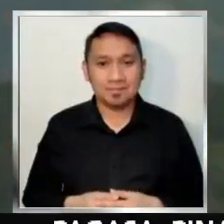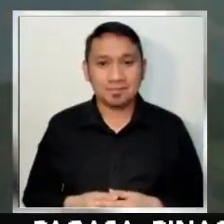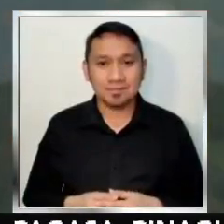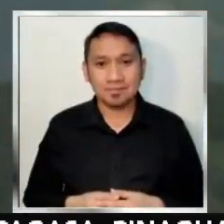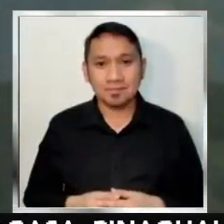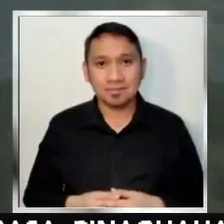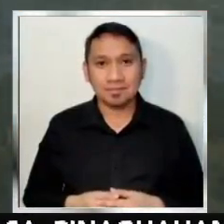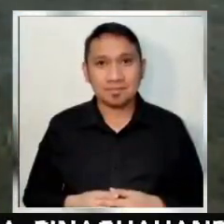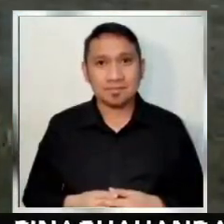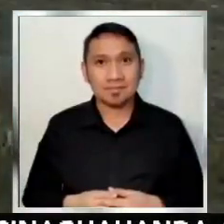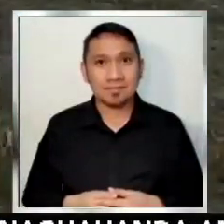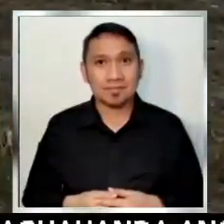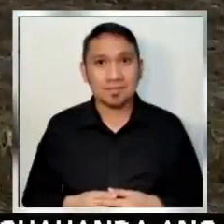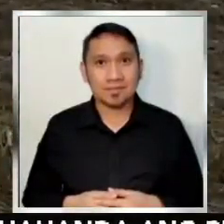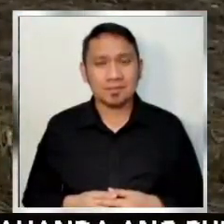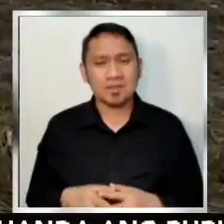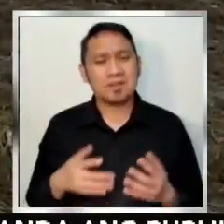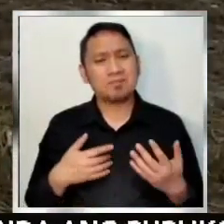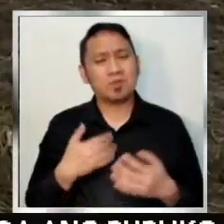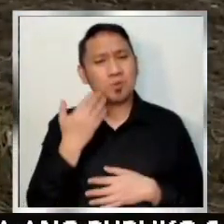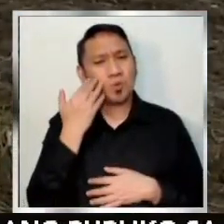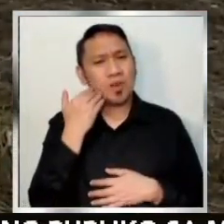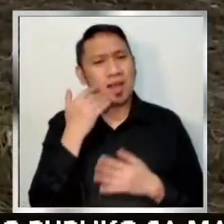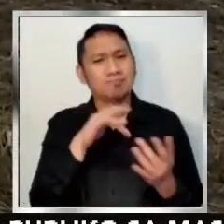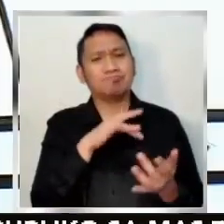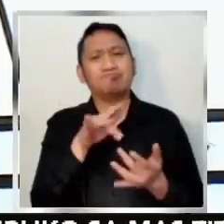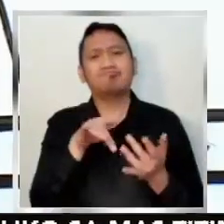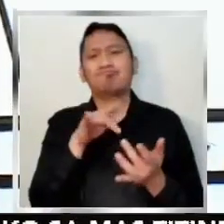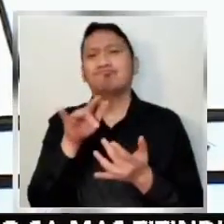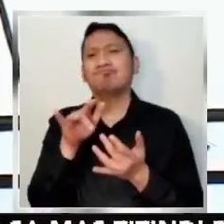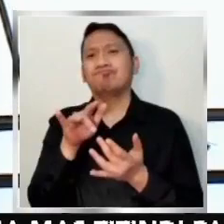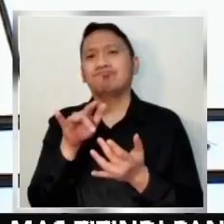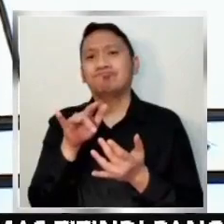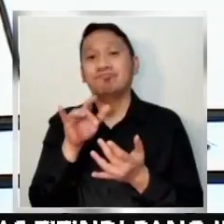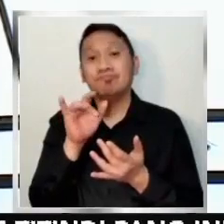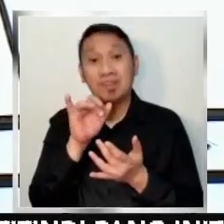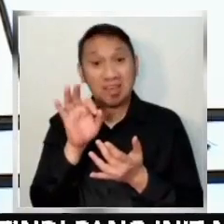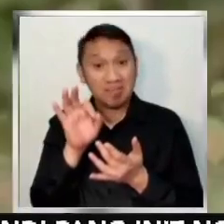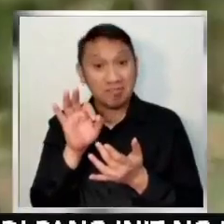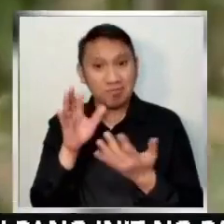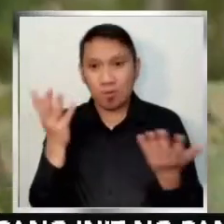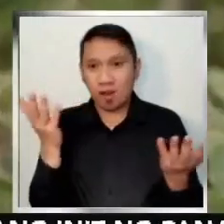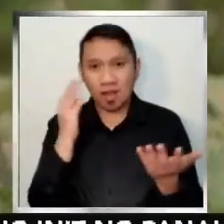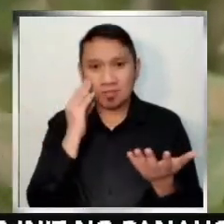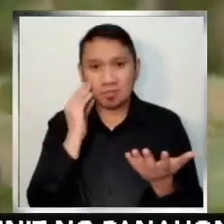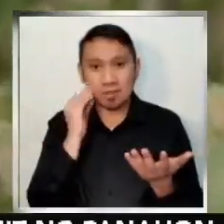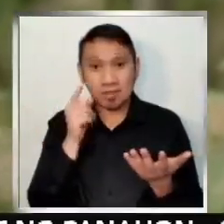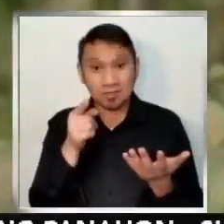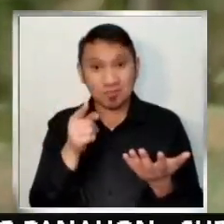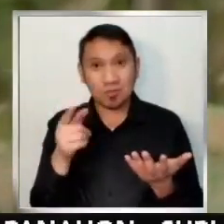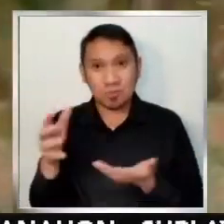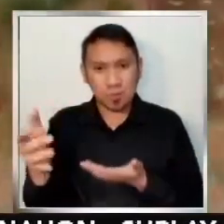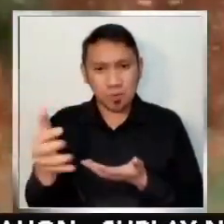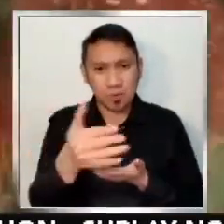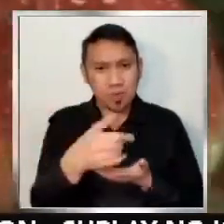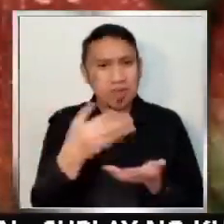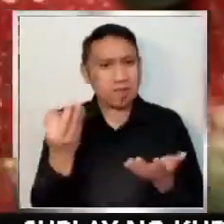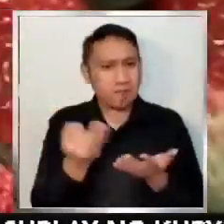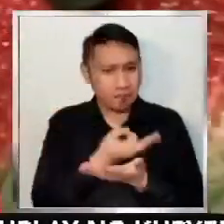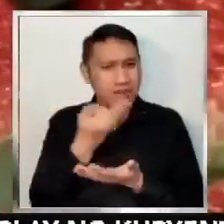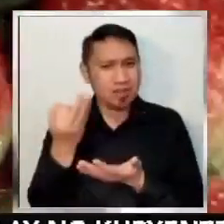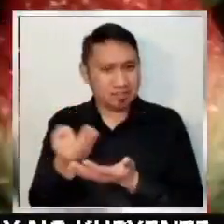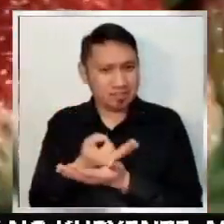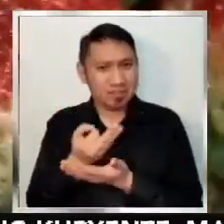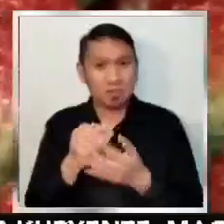Parang kulang ang pamamasyal sa La Trinidad kung hindi mo ma-experience ang pamimitas ng mga fresh na